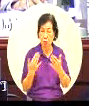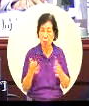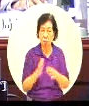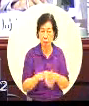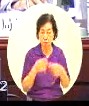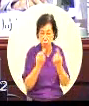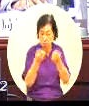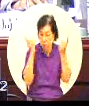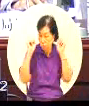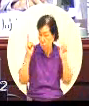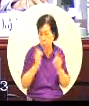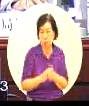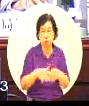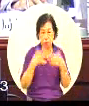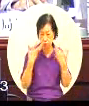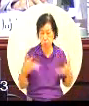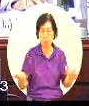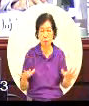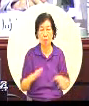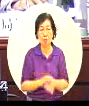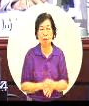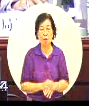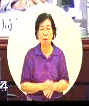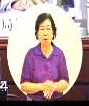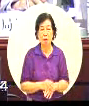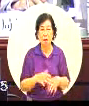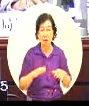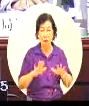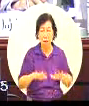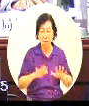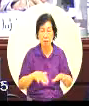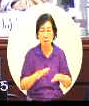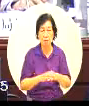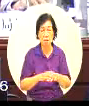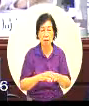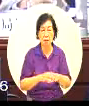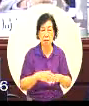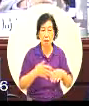济，啊，过来就是讲变作真济学校，吼、哦，